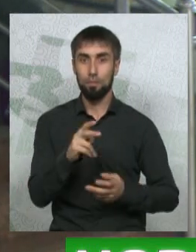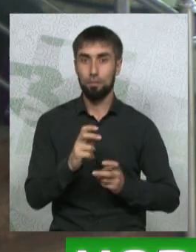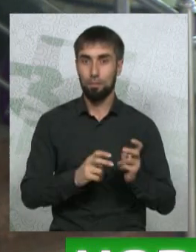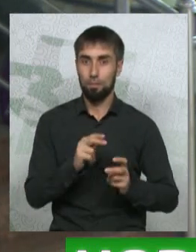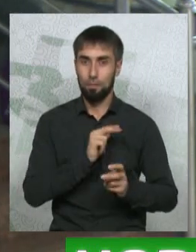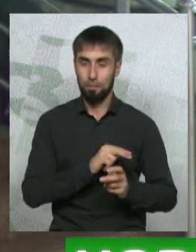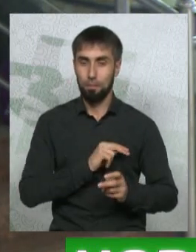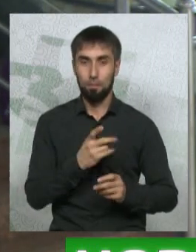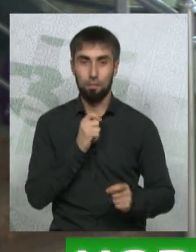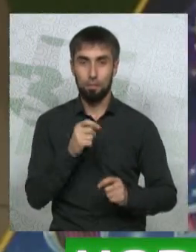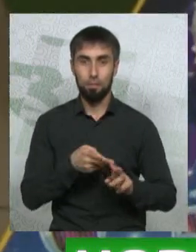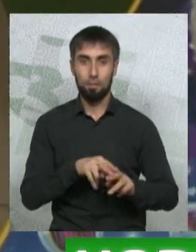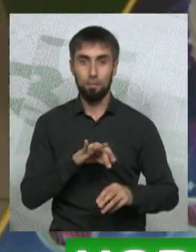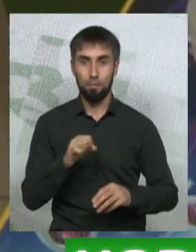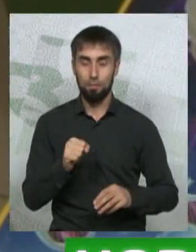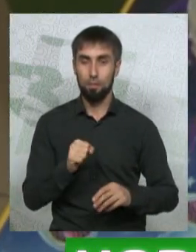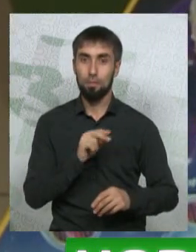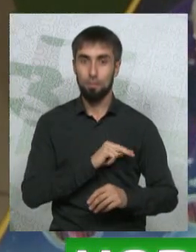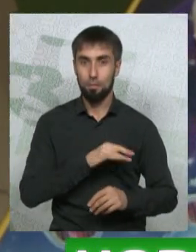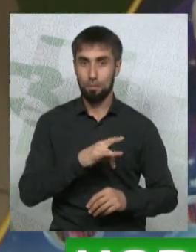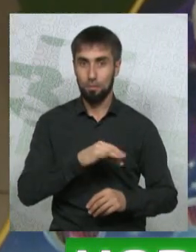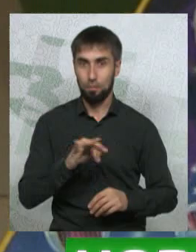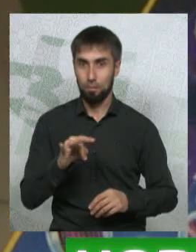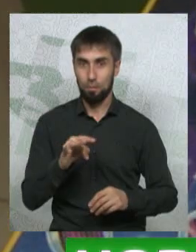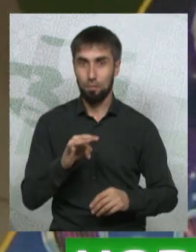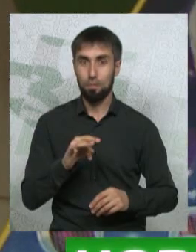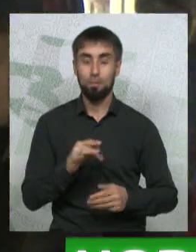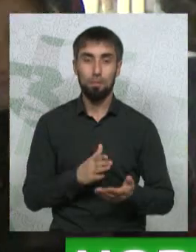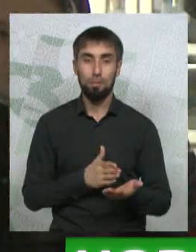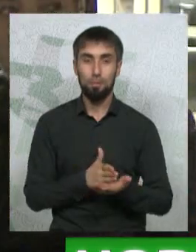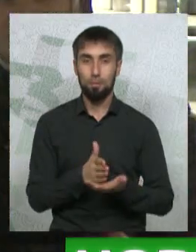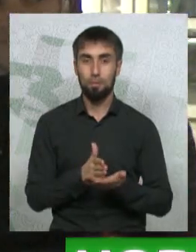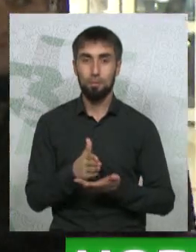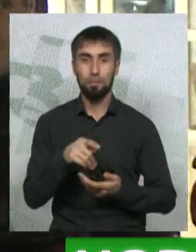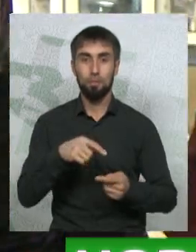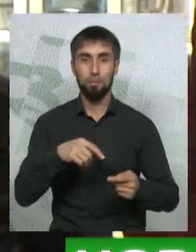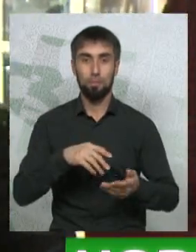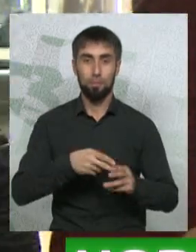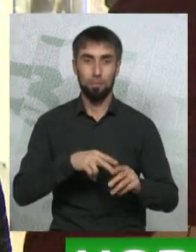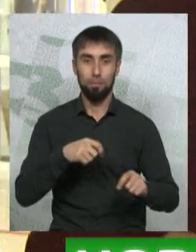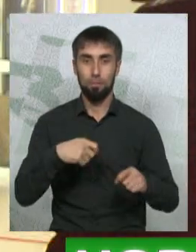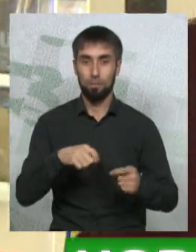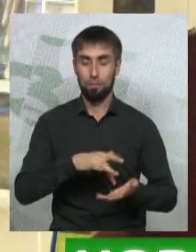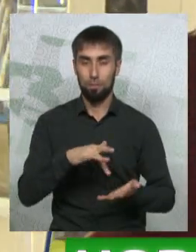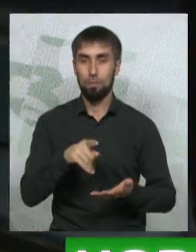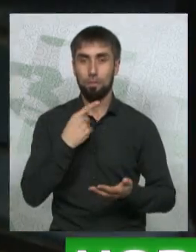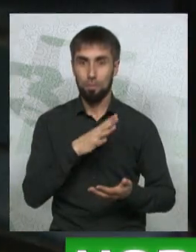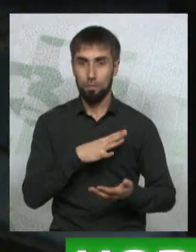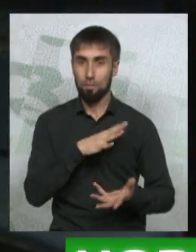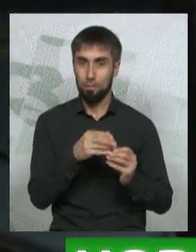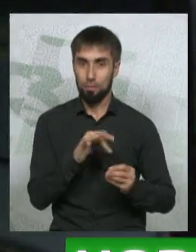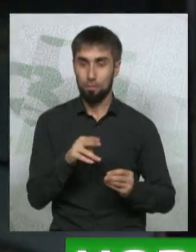которые не соблюдают эти меры. Сотрудники Роспотребнадзора зашли в несколько торговых центров. По итогам рейда они отметили,